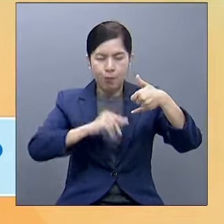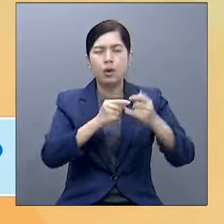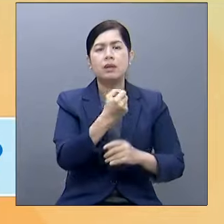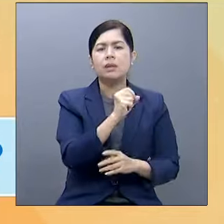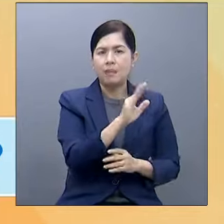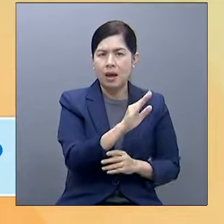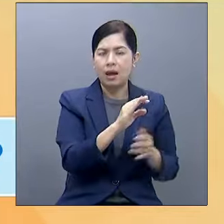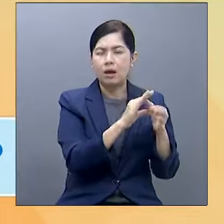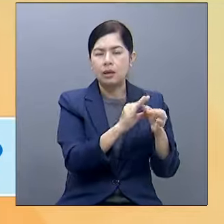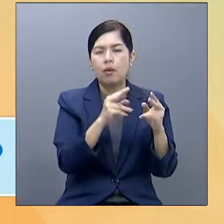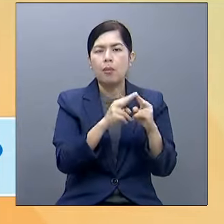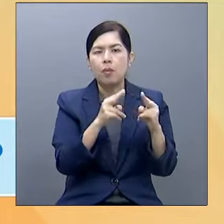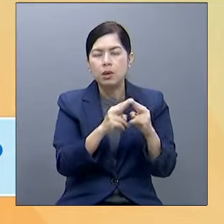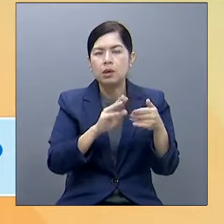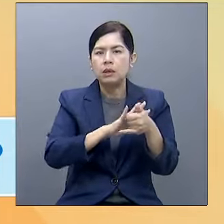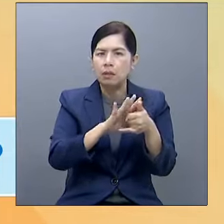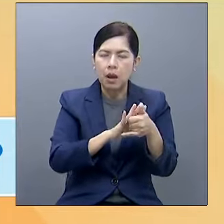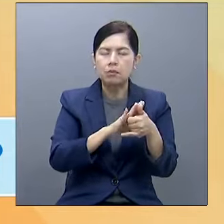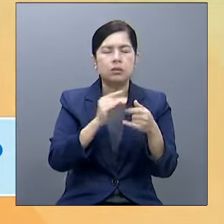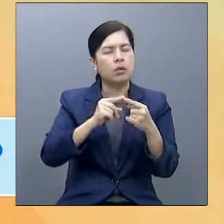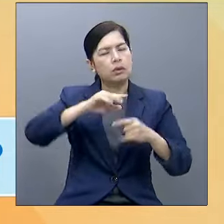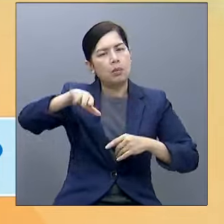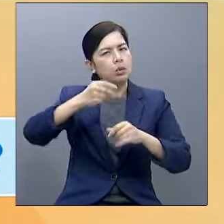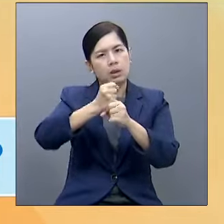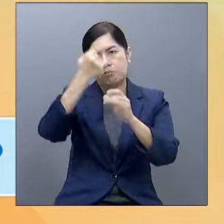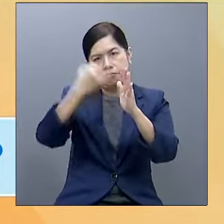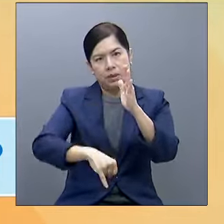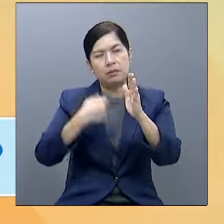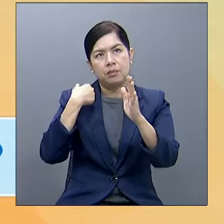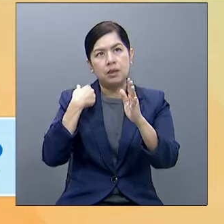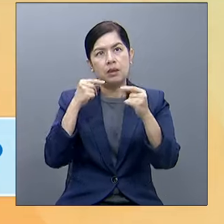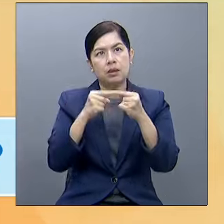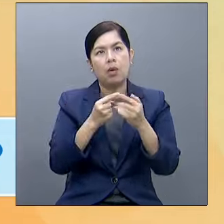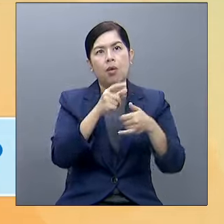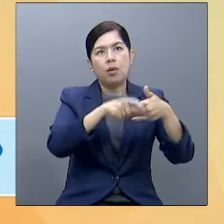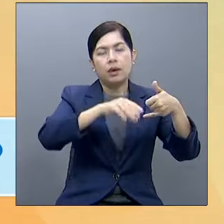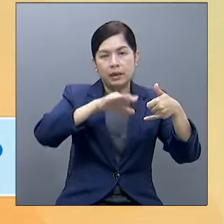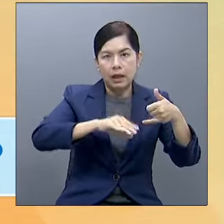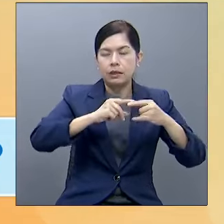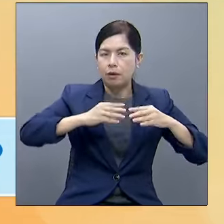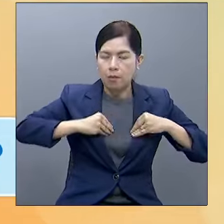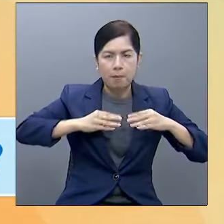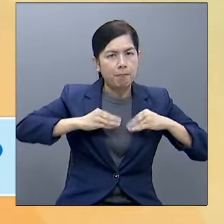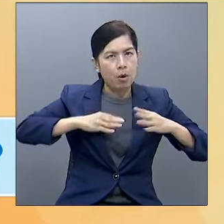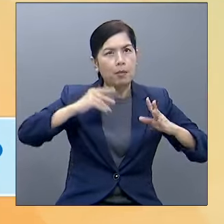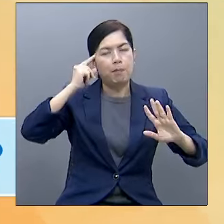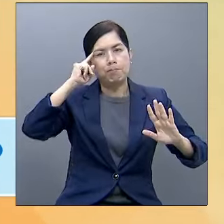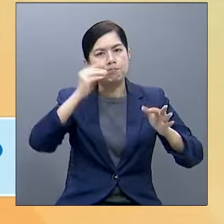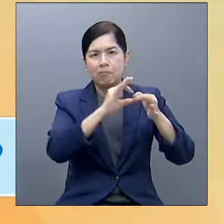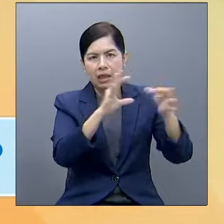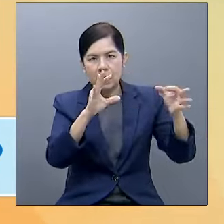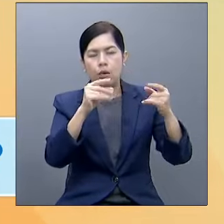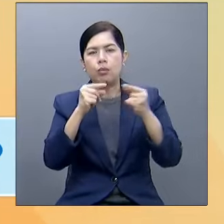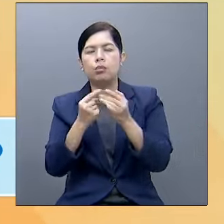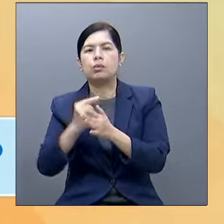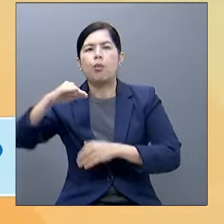องของข่มขืนกระทำชำเราเนี่ยนะครับผิดทุกกรณีไม่ว่าเด็กนั้นจะยอมไม่ยอมผู้ใหญ่จะยอมไม่ยอมนะครับแต่โอเคมันอาจจะไม่ได้ผิดกับ